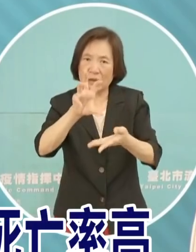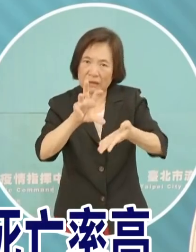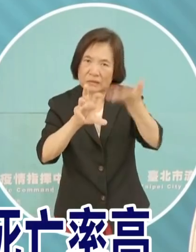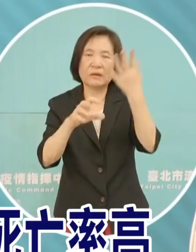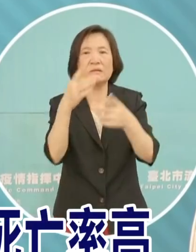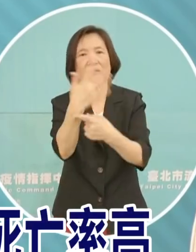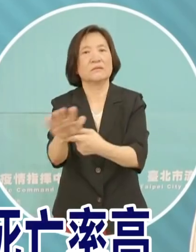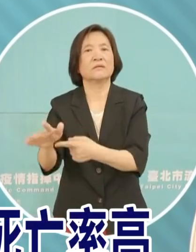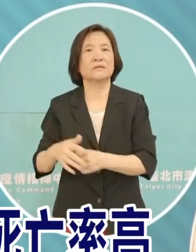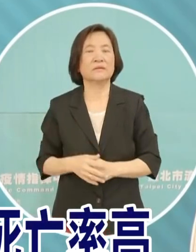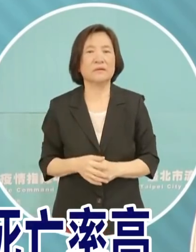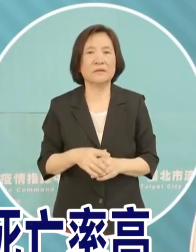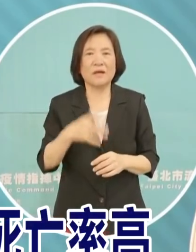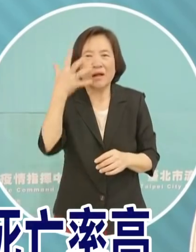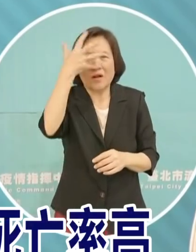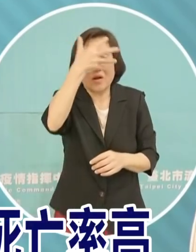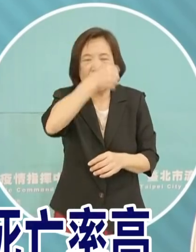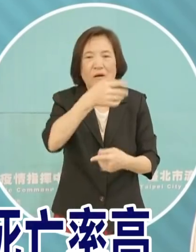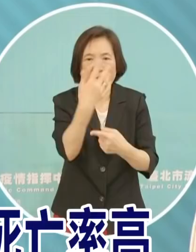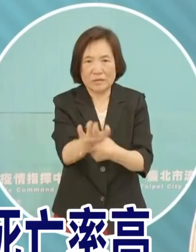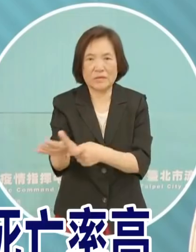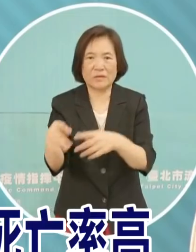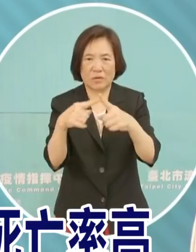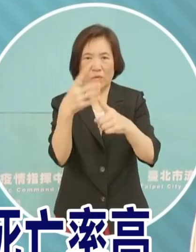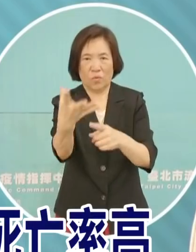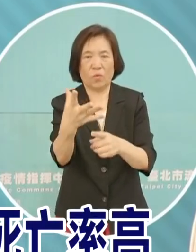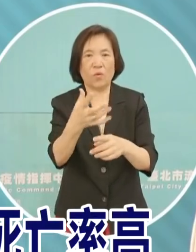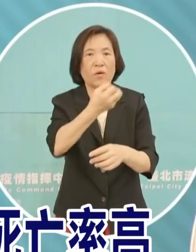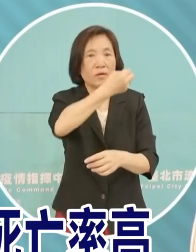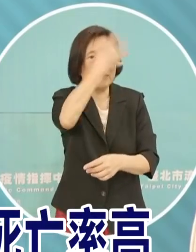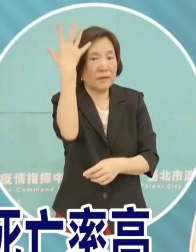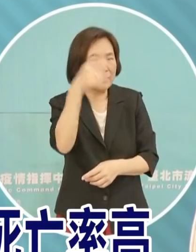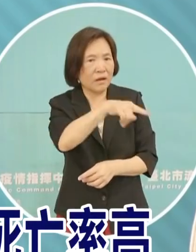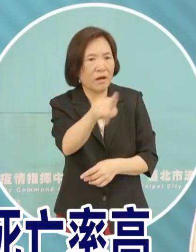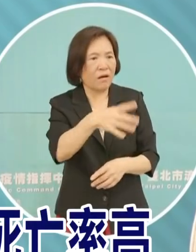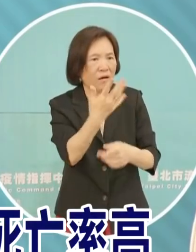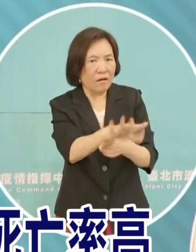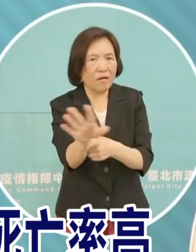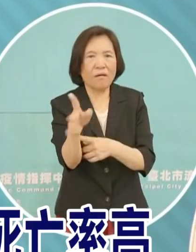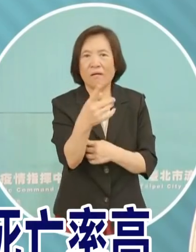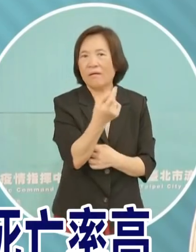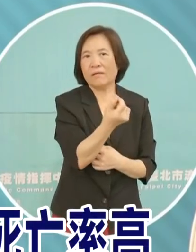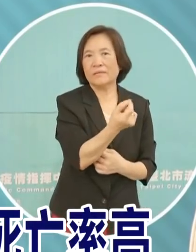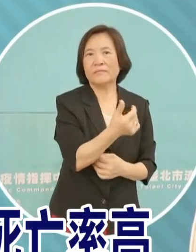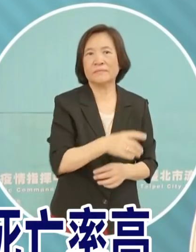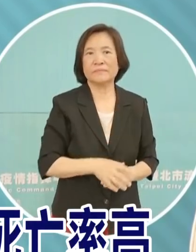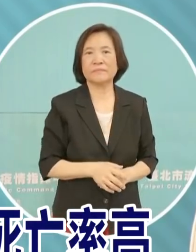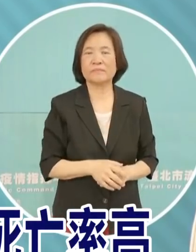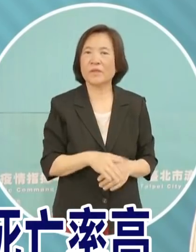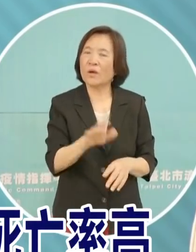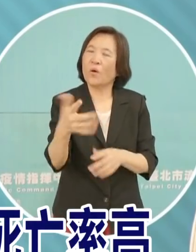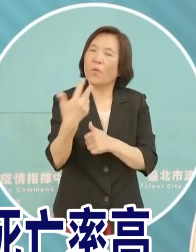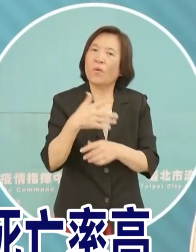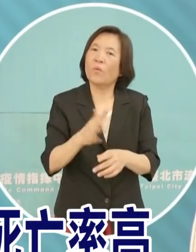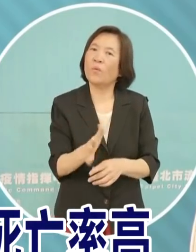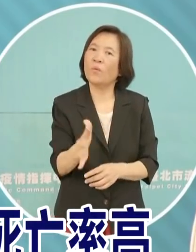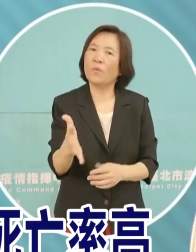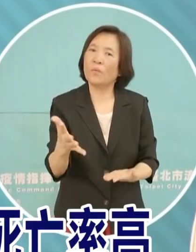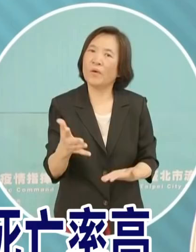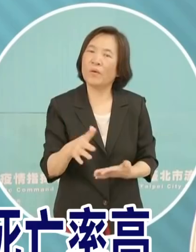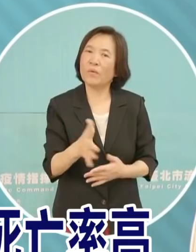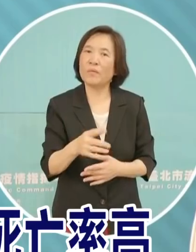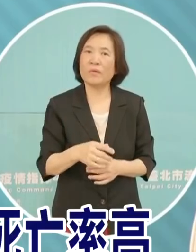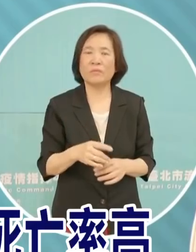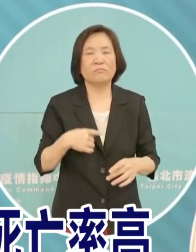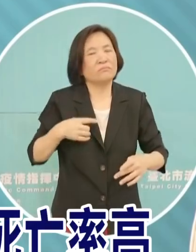所以这个病就是在老年人的死亡率特别高啊，年轻人几乎没什么死亡率。当然有人问说为什么的哈，不过这也没有